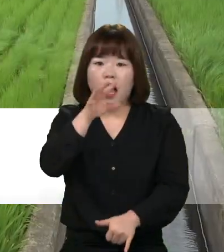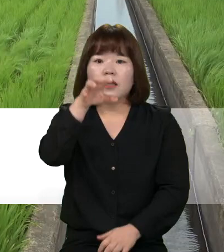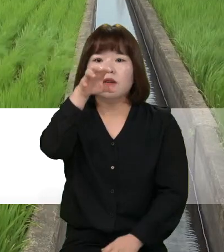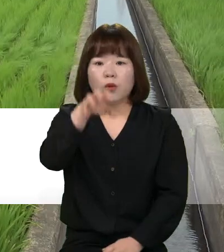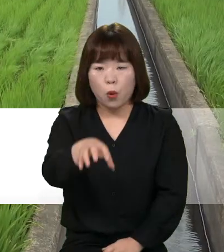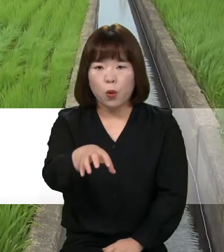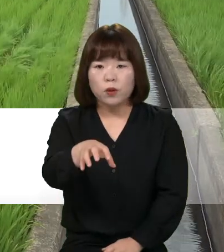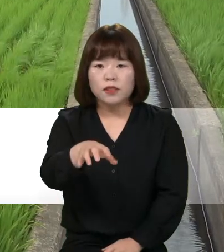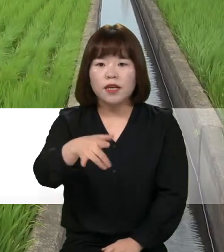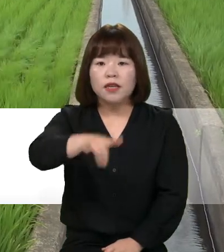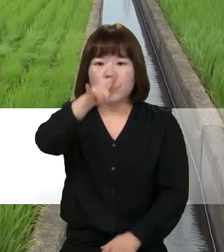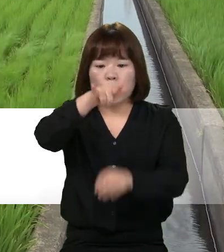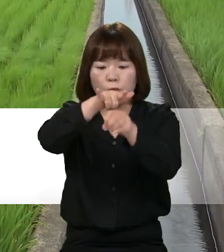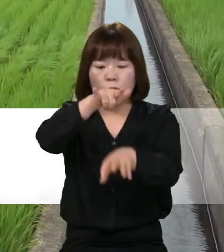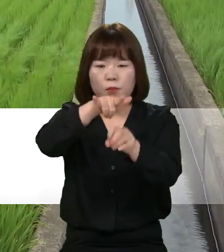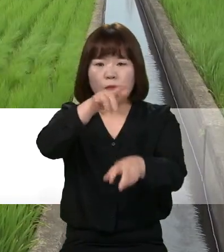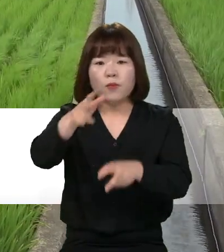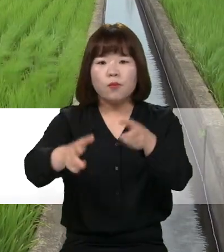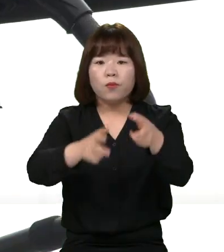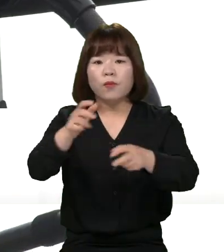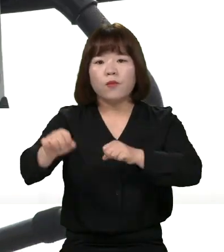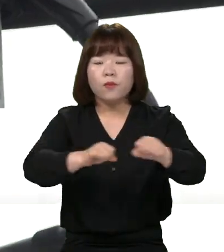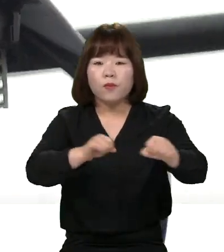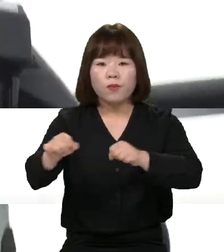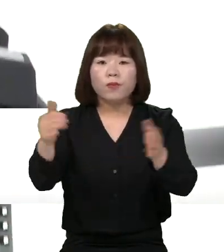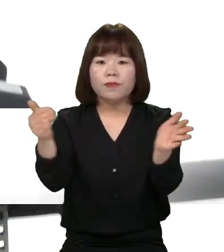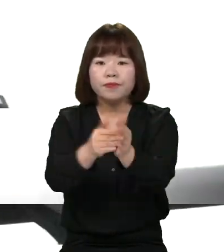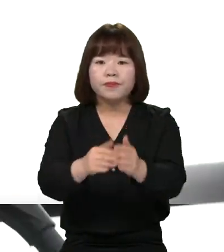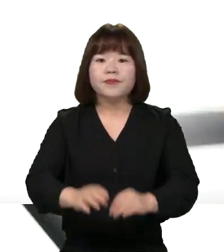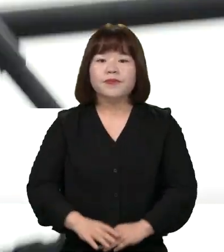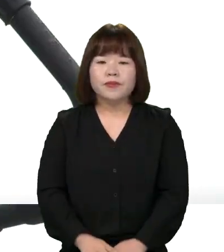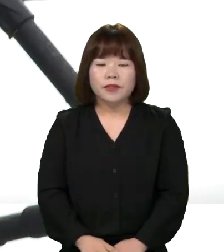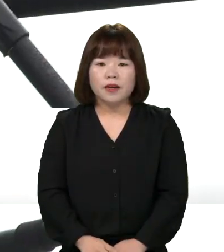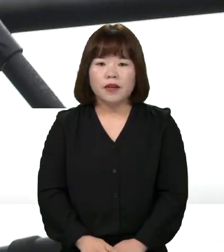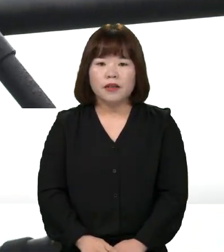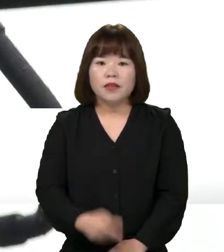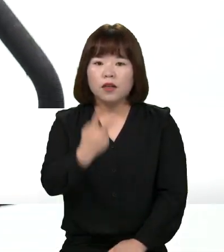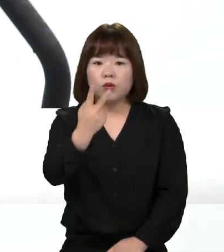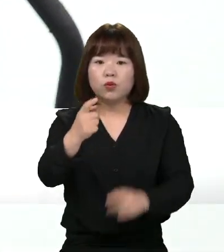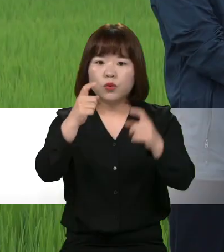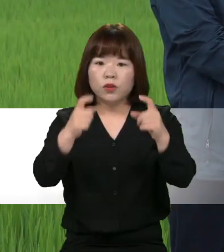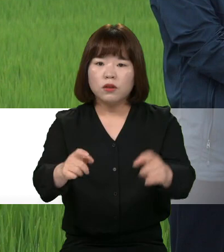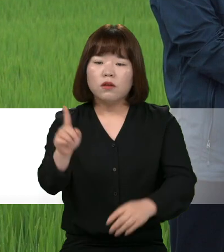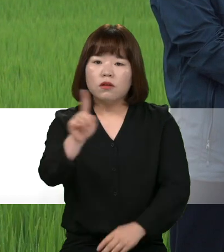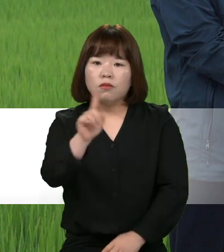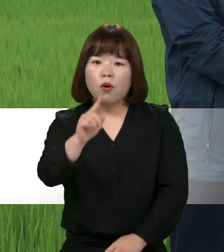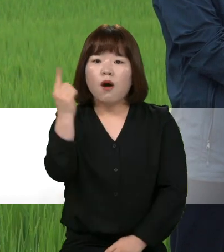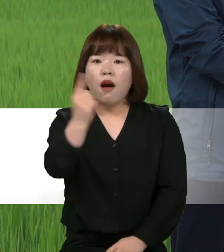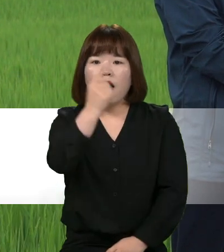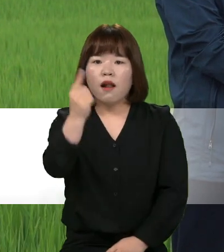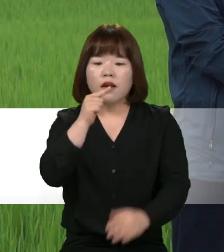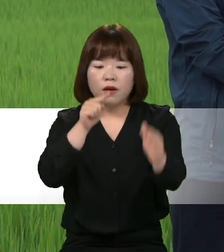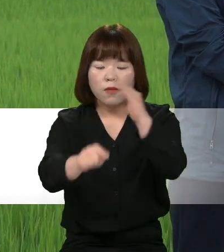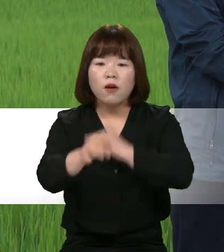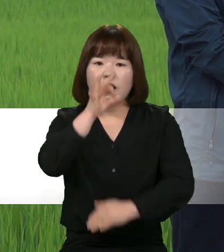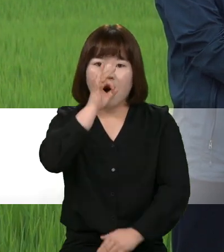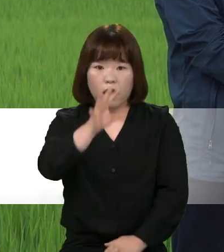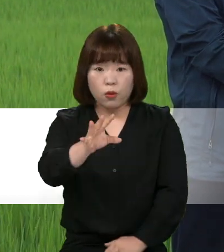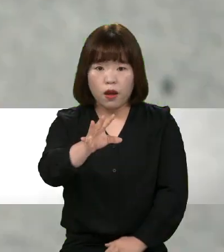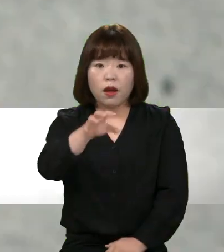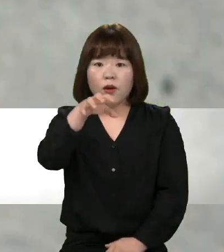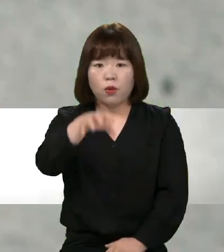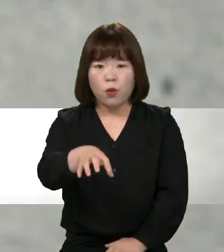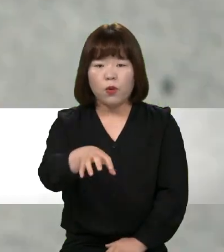벼 항공방제 제외 지역 들어온 방제 사업 을 실시했습니다 항공 방주의 재회 지역은 헬기 접근이